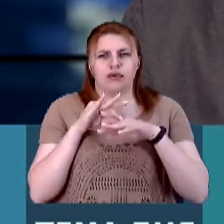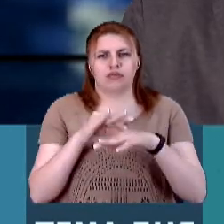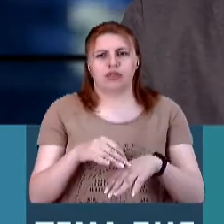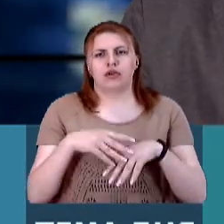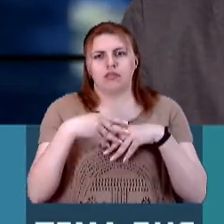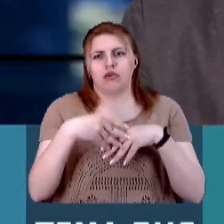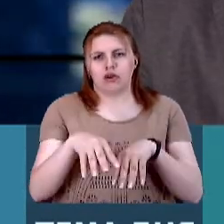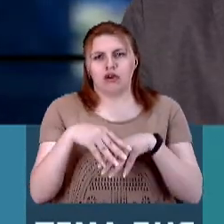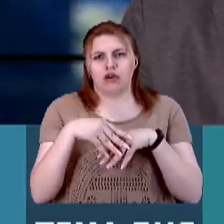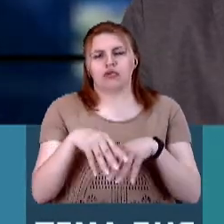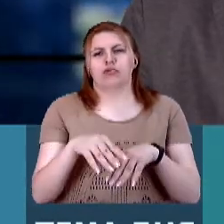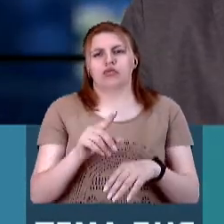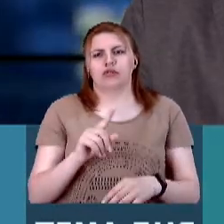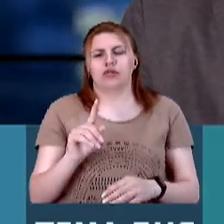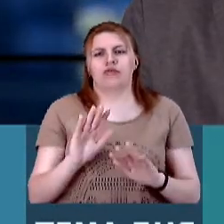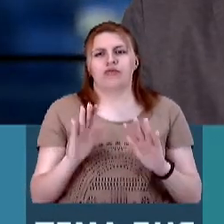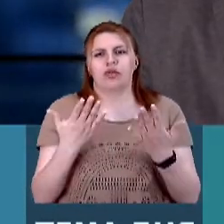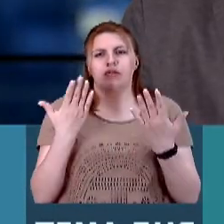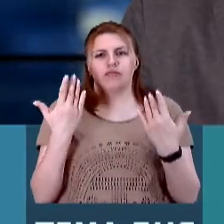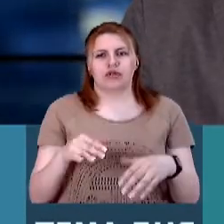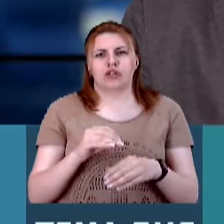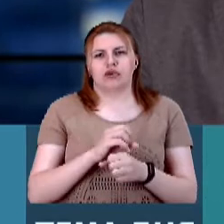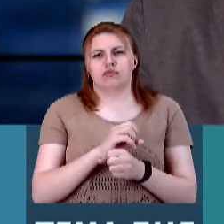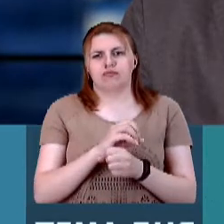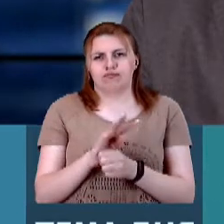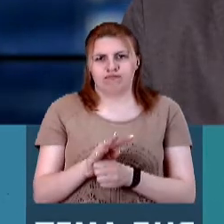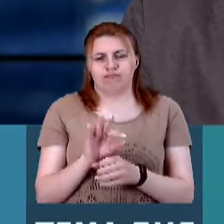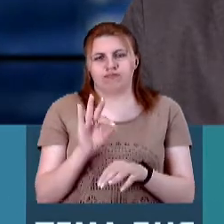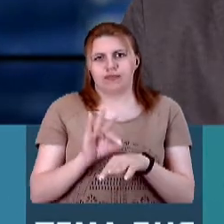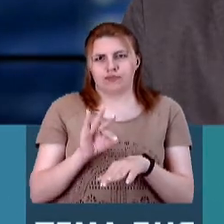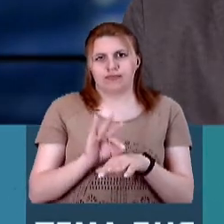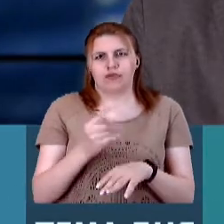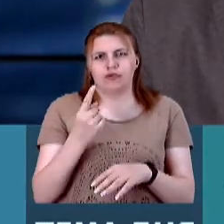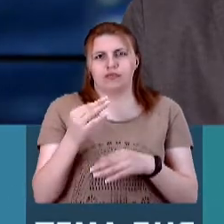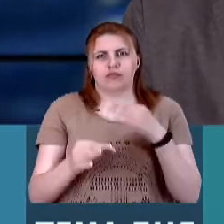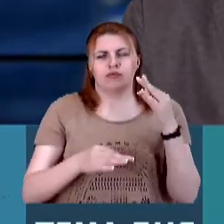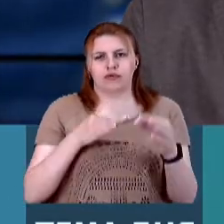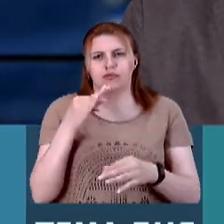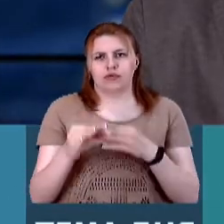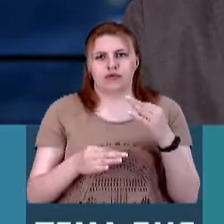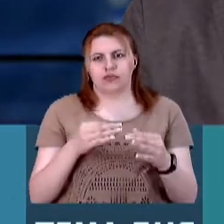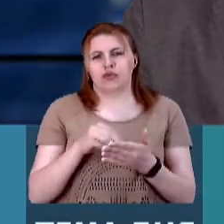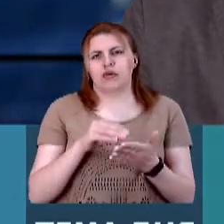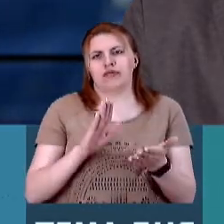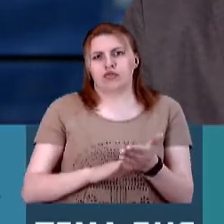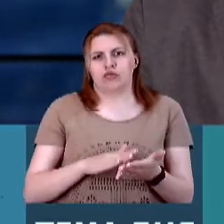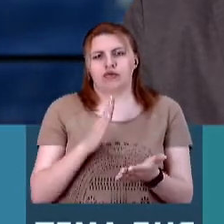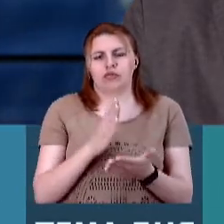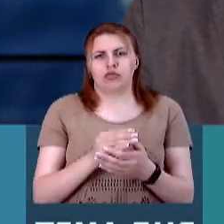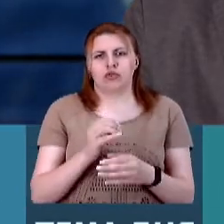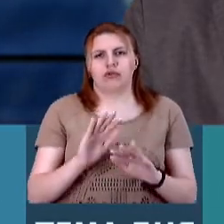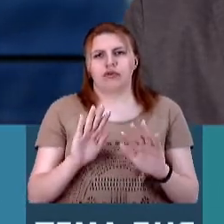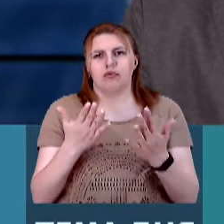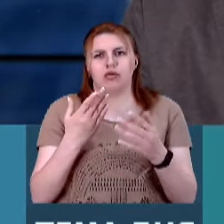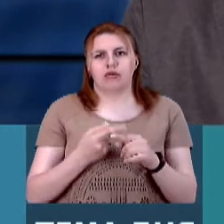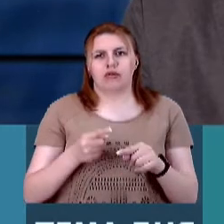тисяч виявлених випадків коронавірусної інфекції, лише за останню добу більше 7 тисяч зафіксованих випадків. І тому